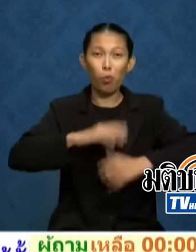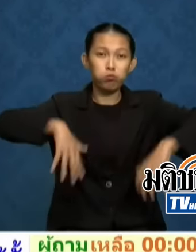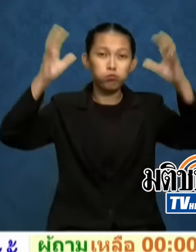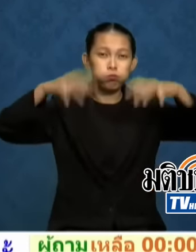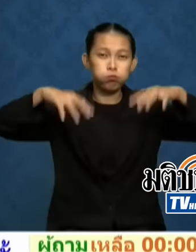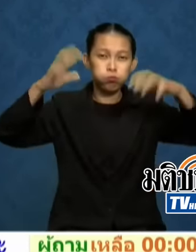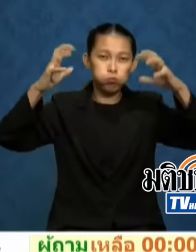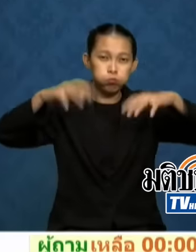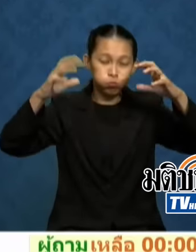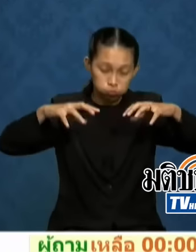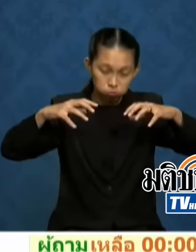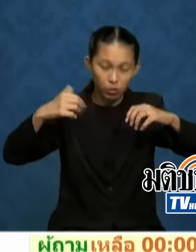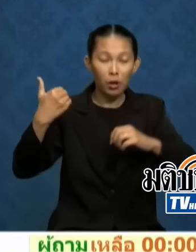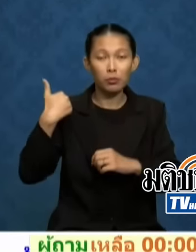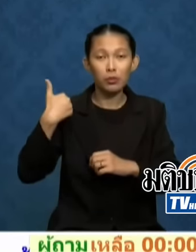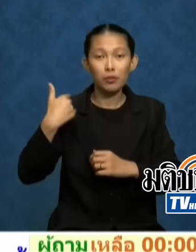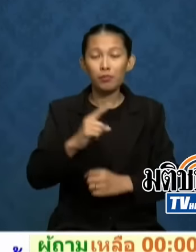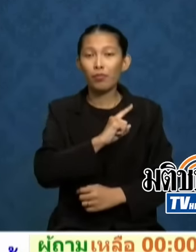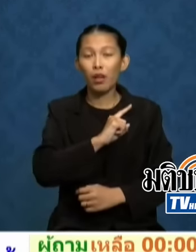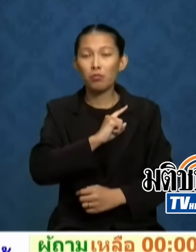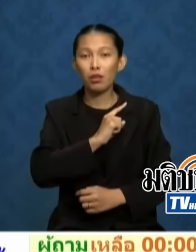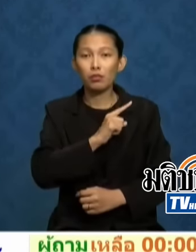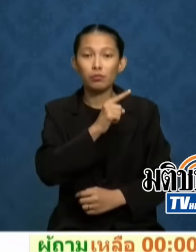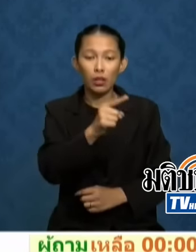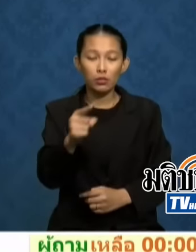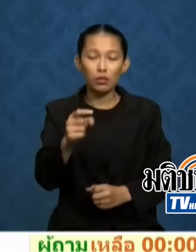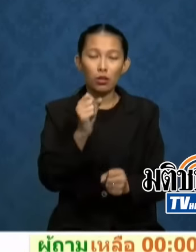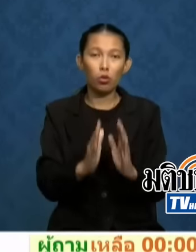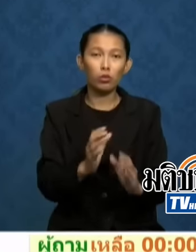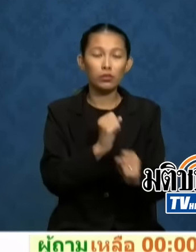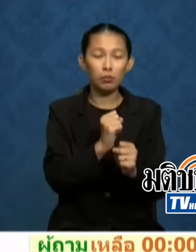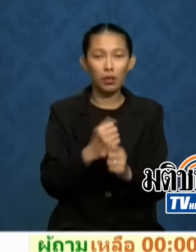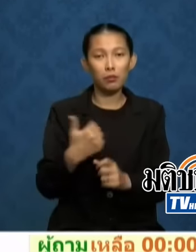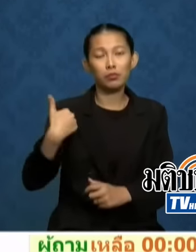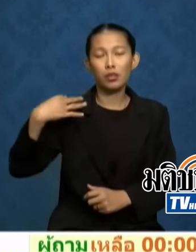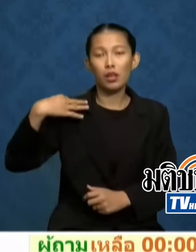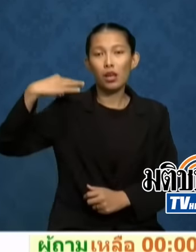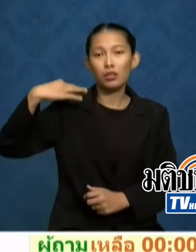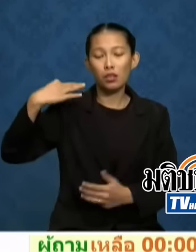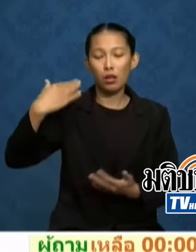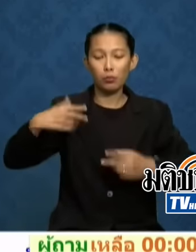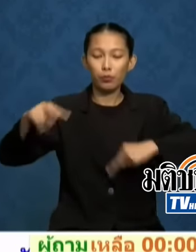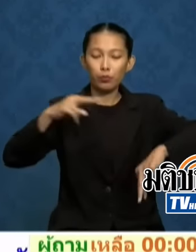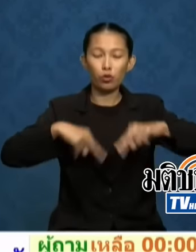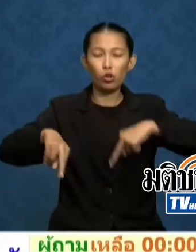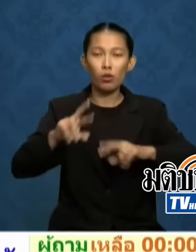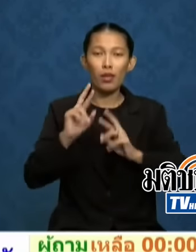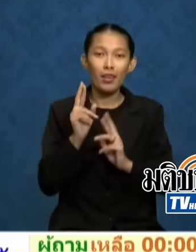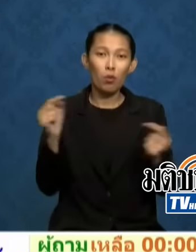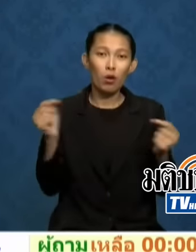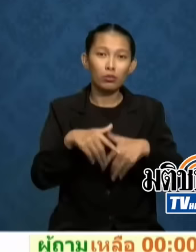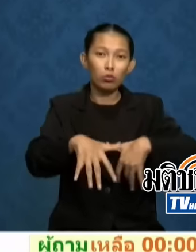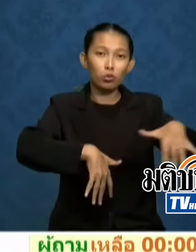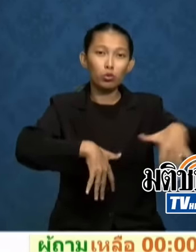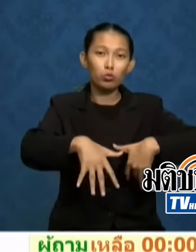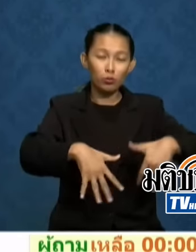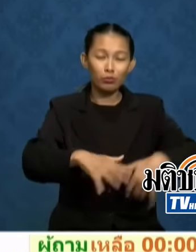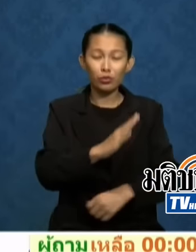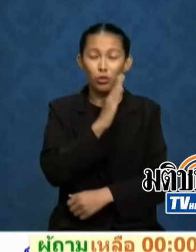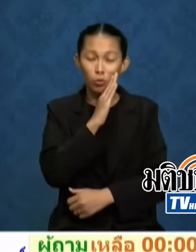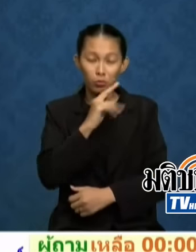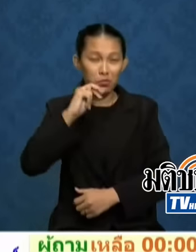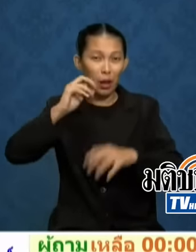พื้นที่นะครับมีการมอบหมายเจ้าที่รับผิดชอบมีอาสาสมัครมีการเฝ้าระวังนะครับพื้นที่ชุมชนนะครับหากมีก